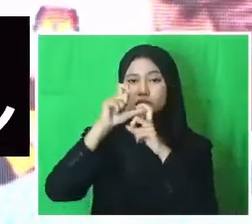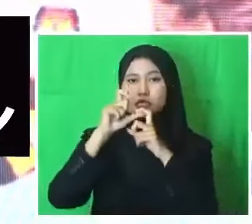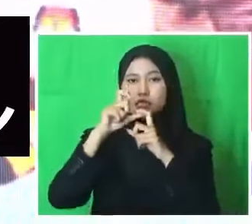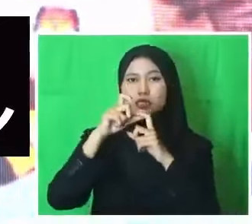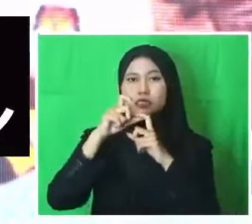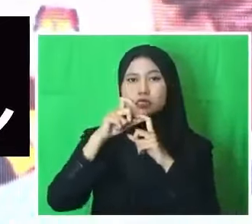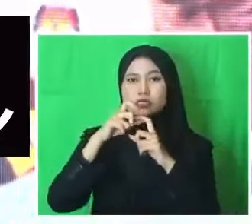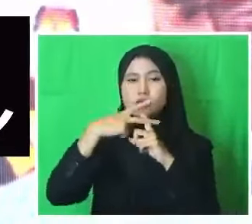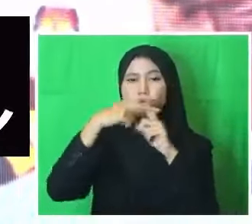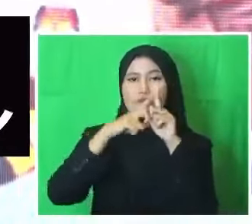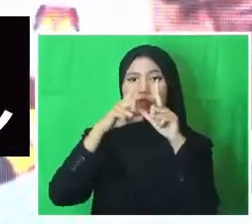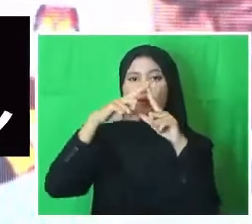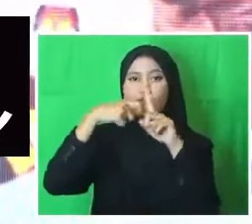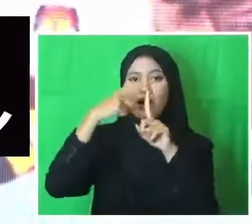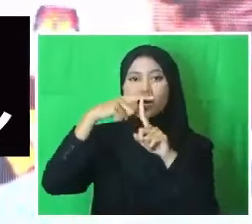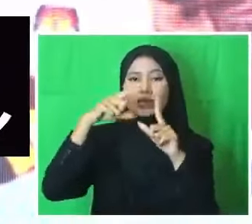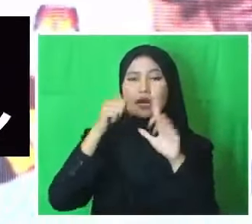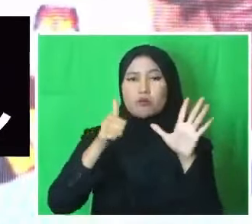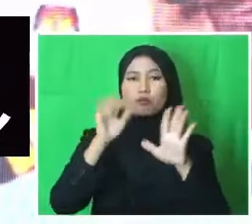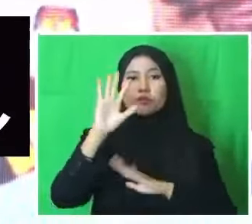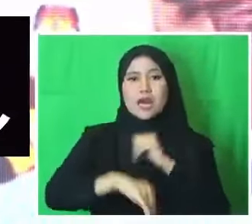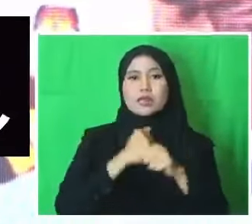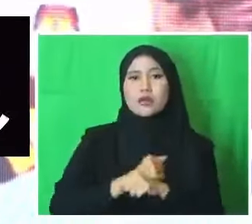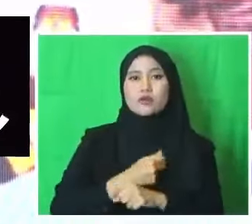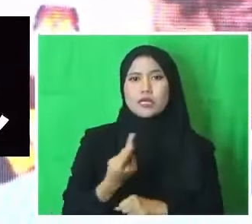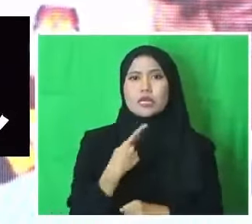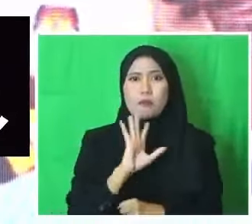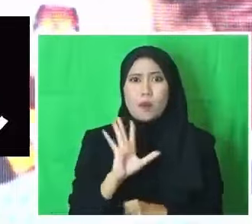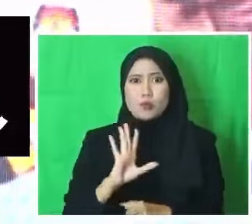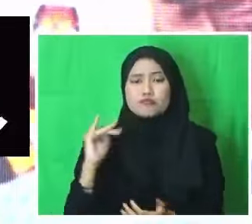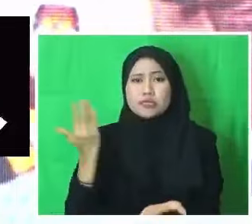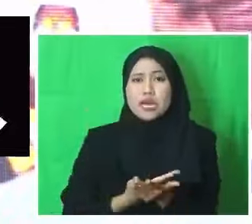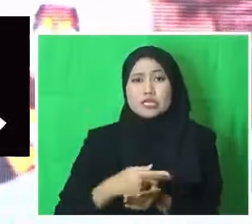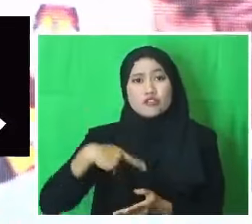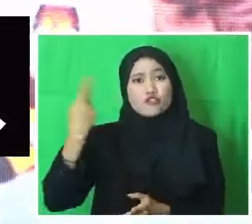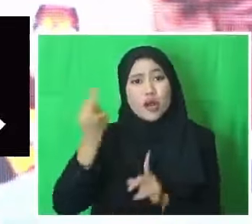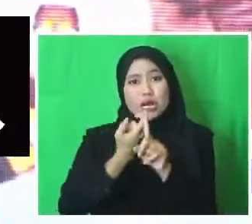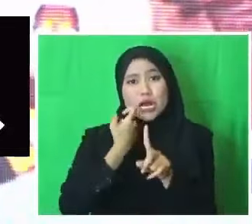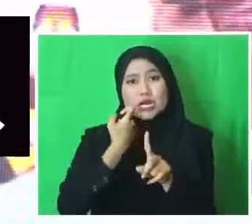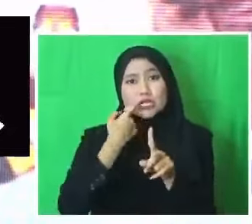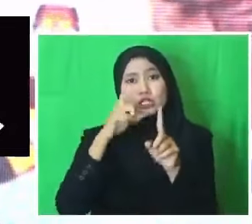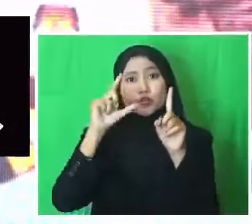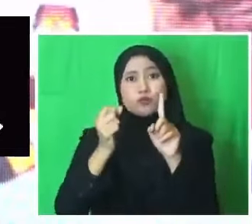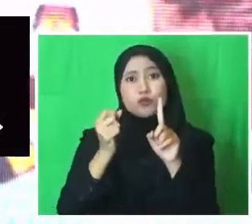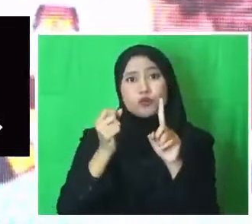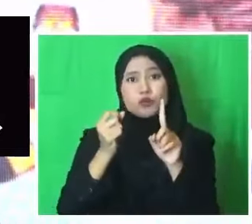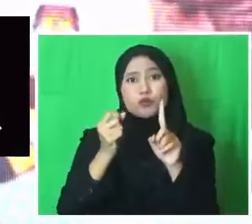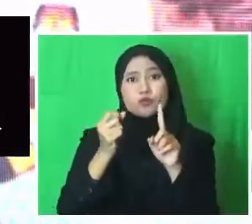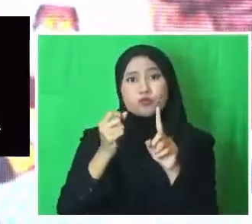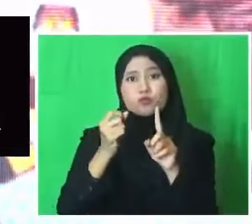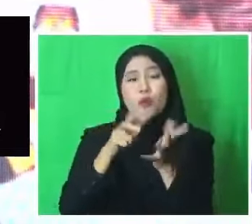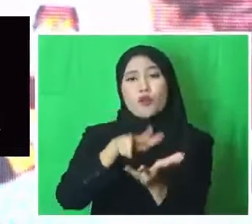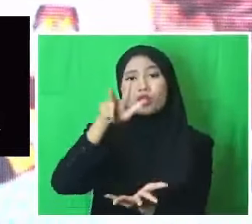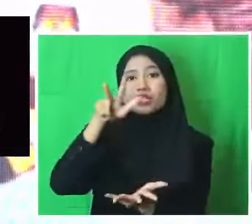sampai hari ini 65 tahun usia NTB kita belum berhasil keluar dari daftar 10 provinsi termiskin di